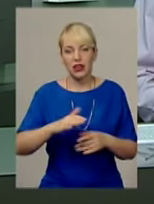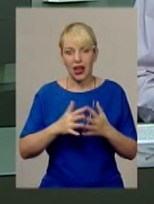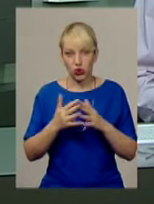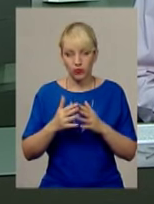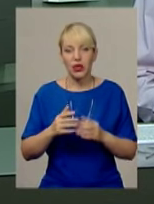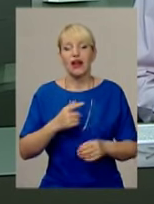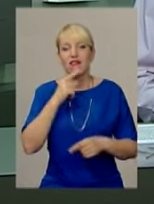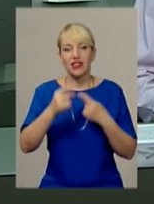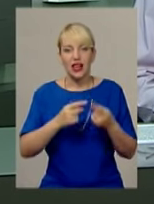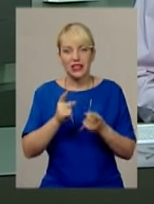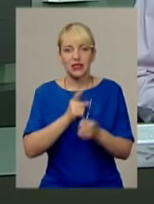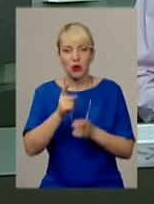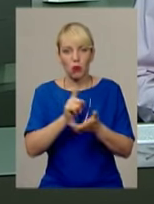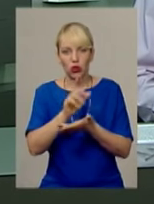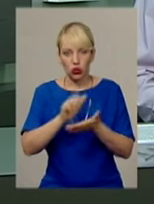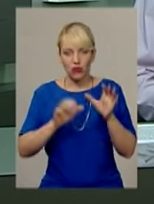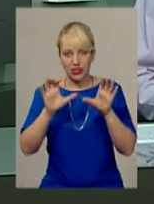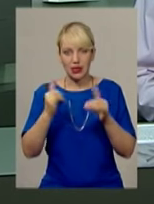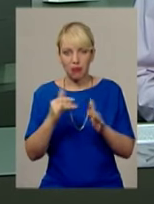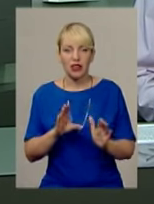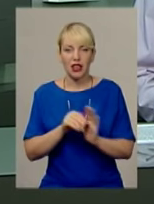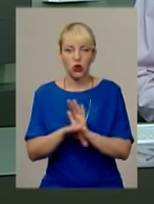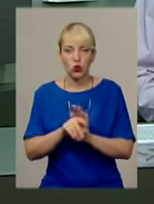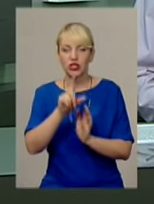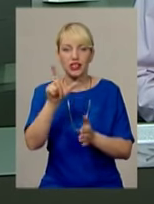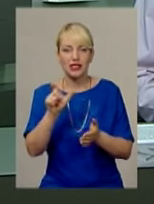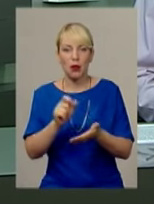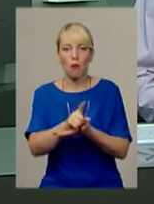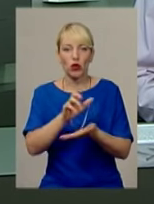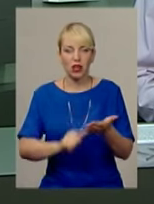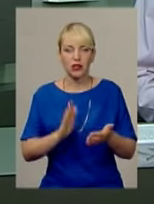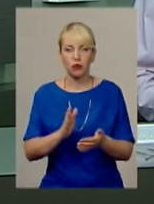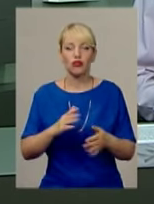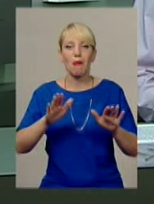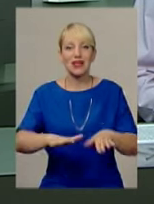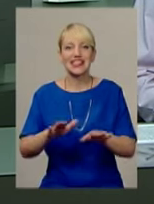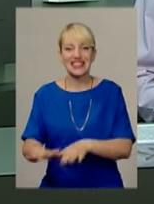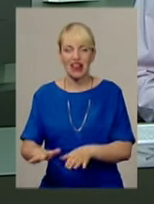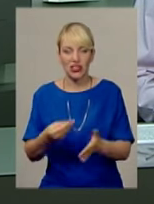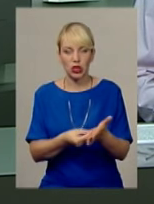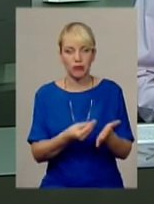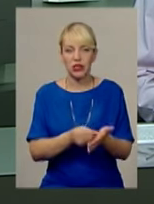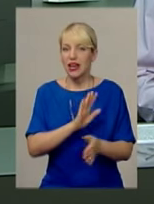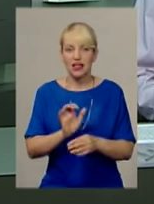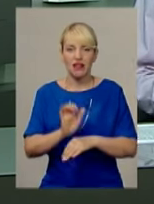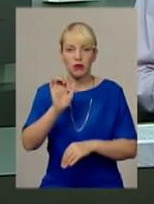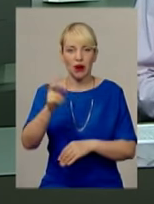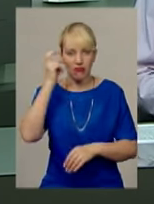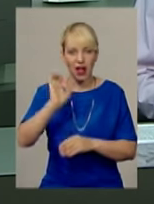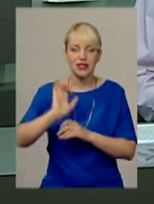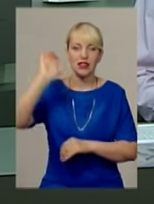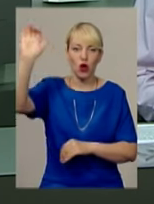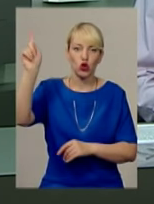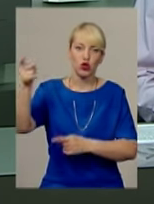внаслідок змін до податкового законодавства тепер надходження з податків осідають у місцевих скарбницях, а не відправляються на гору, щоб